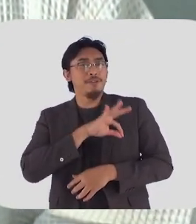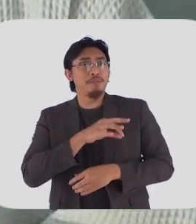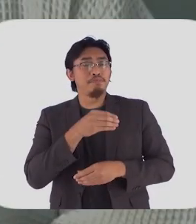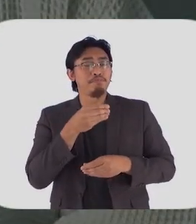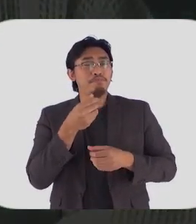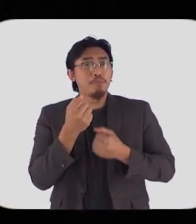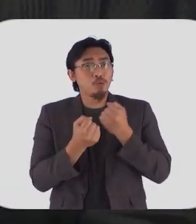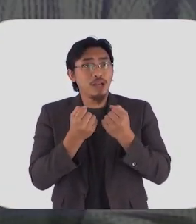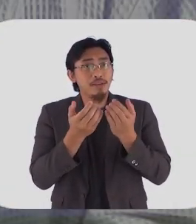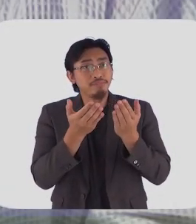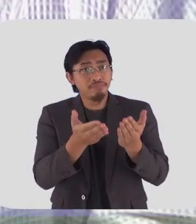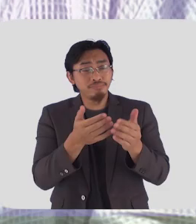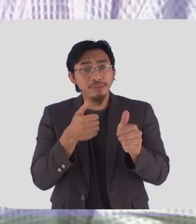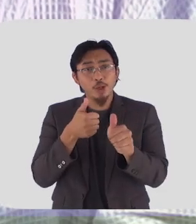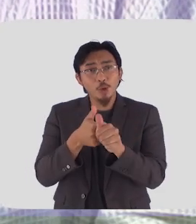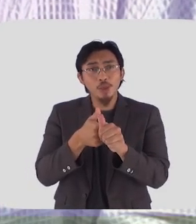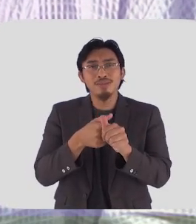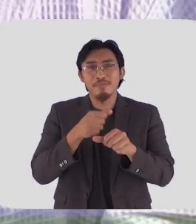yang lain-lainnya.